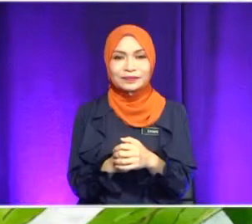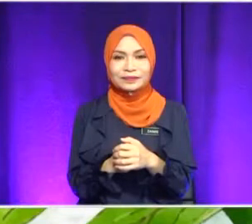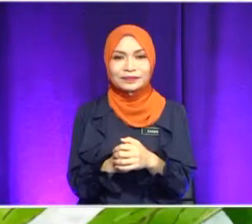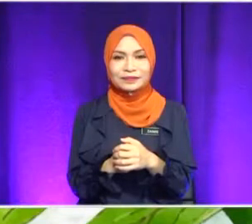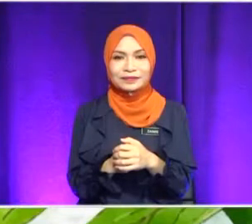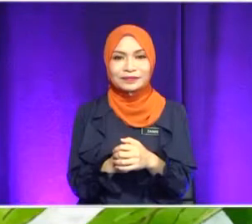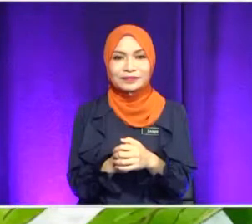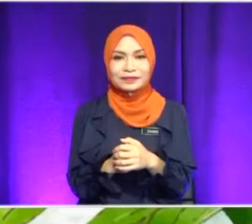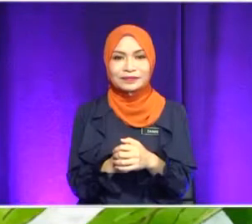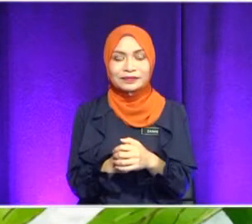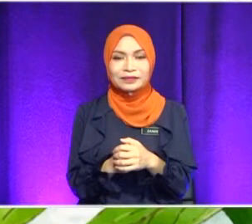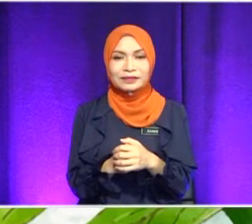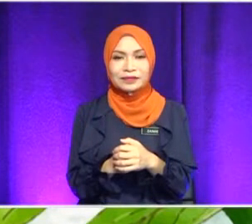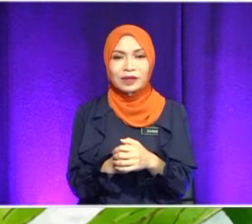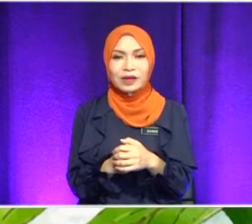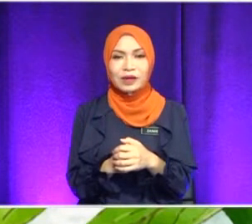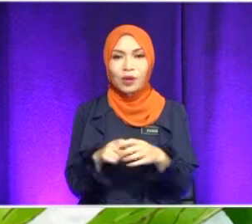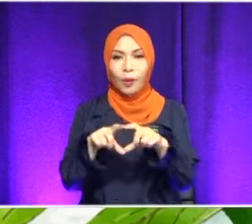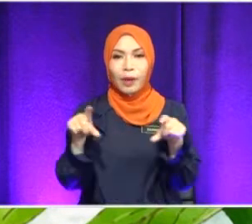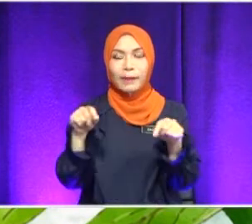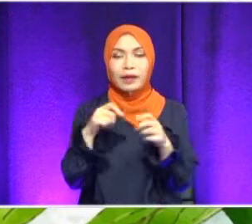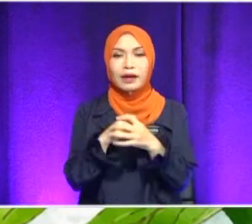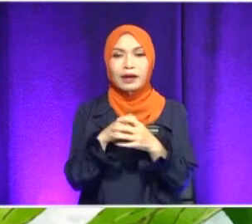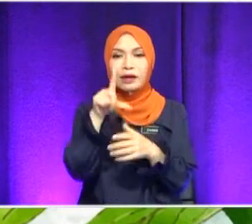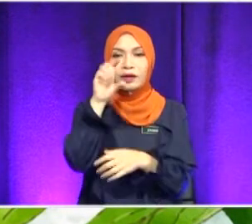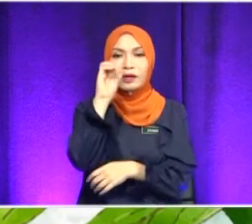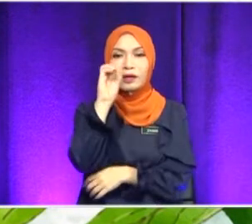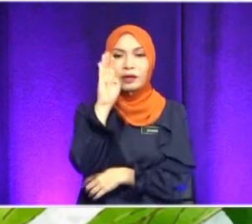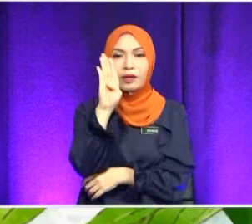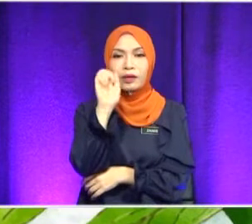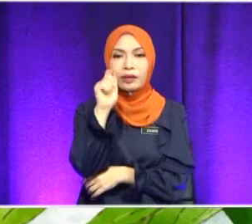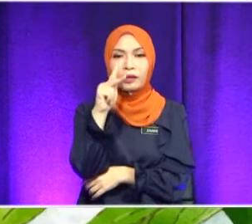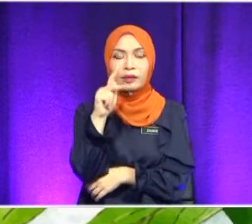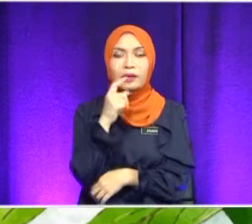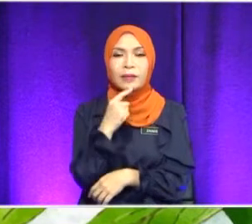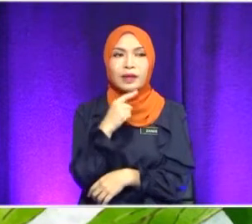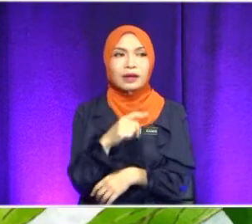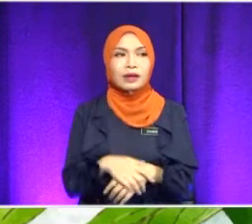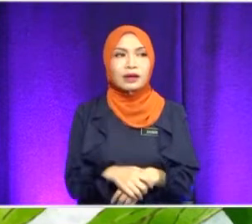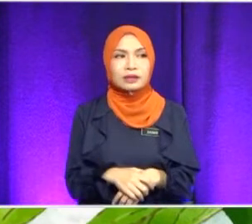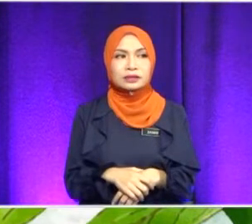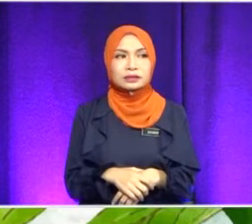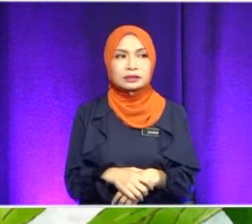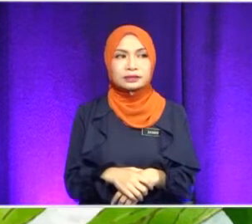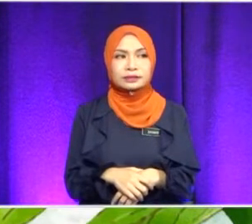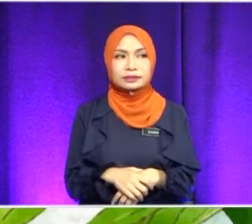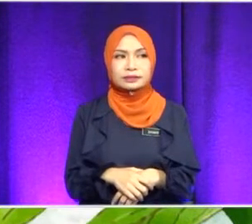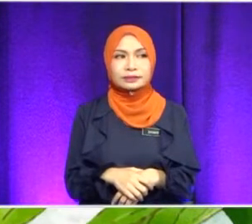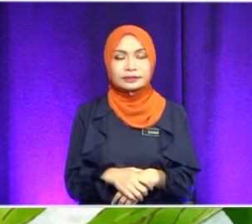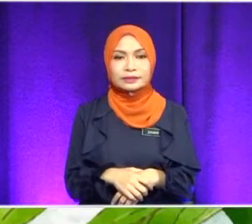petinggi Christmas time gitu tahu penuh tadi tanahku pokok-pokok isi telah menyerap kalian